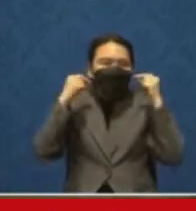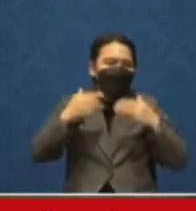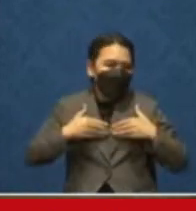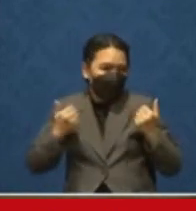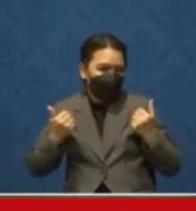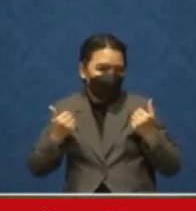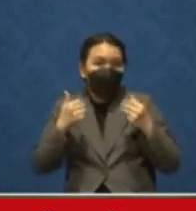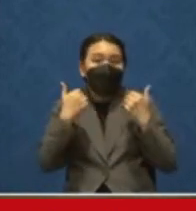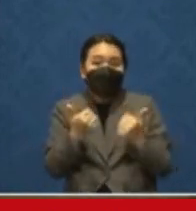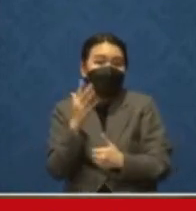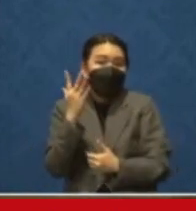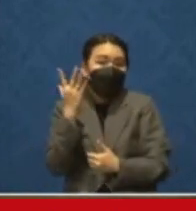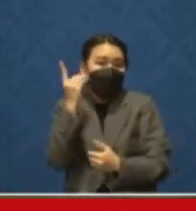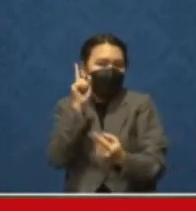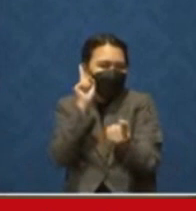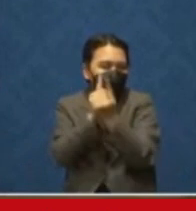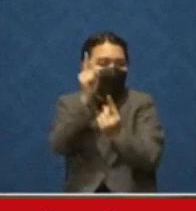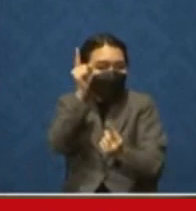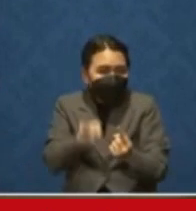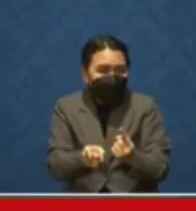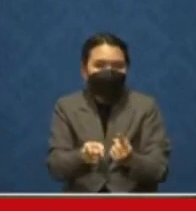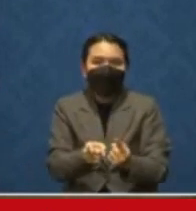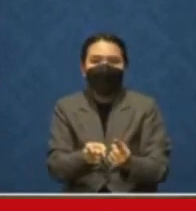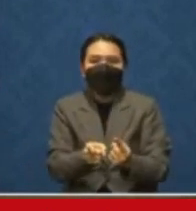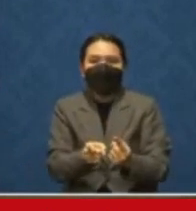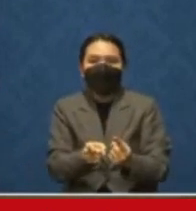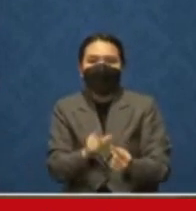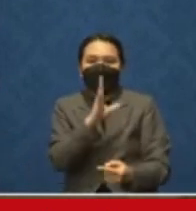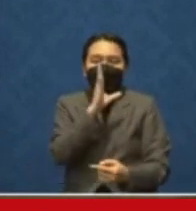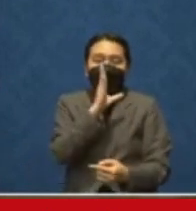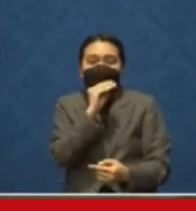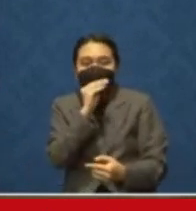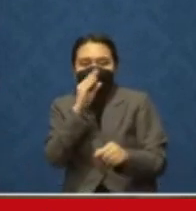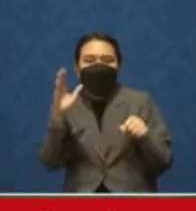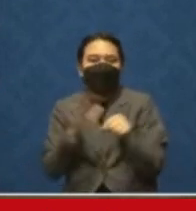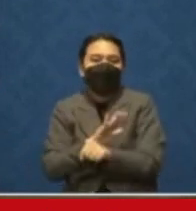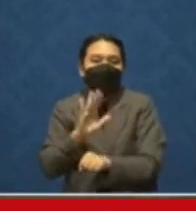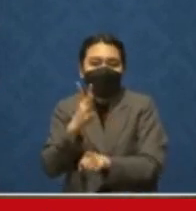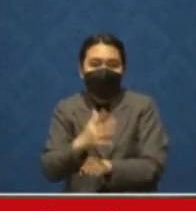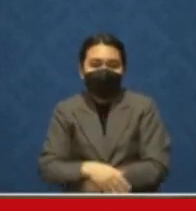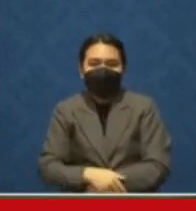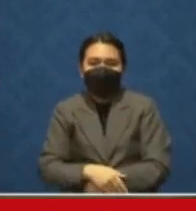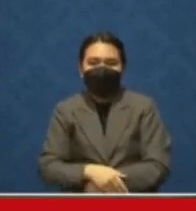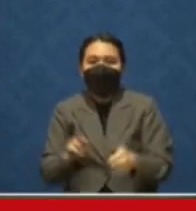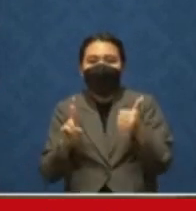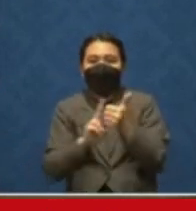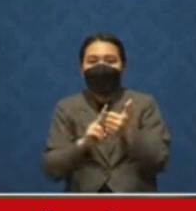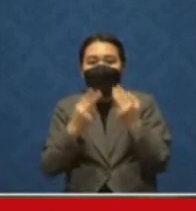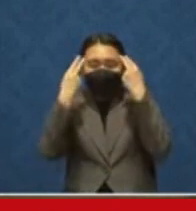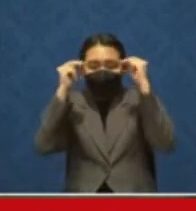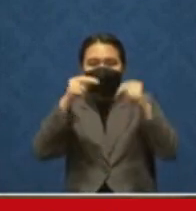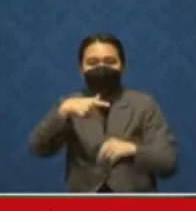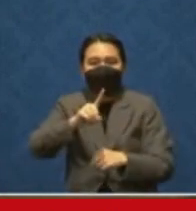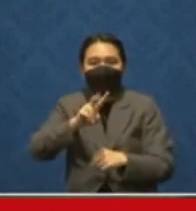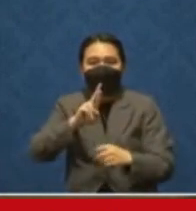แต่ถ้ามีดีอะไรอีกฉันต้องมีอะไรดีๆในใจกับจิ่มย่อมได้แบบนี้อ่ะและก็มาเจอจังๆบน